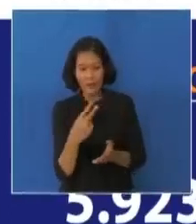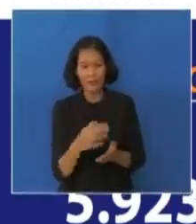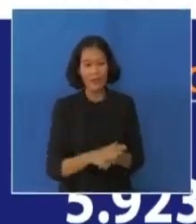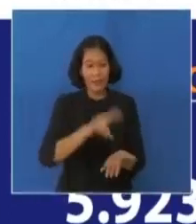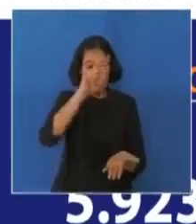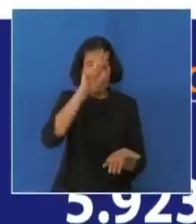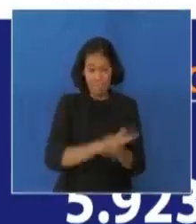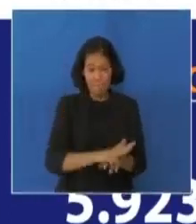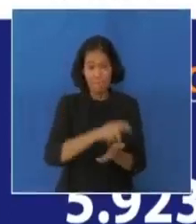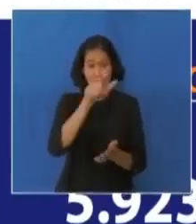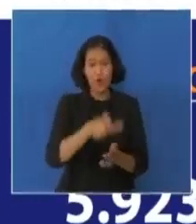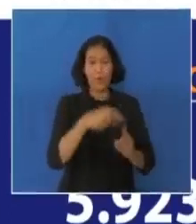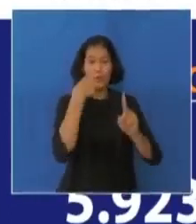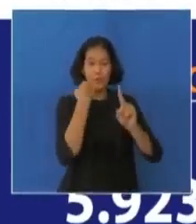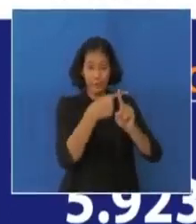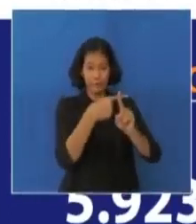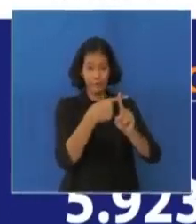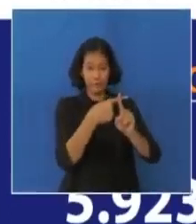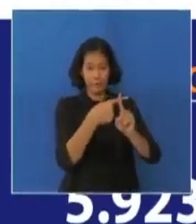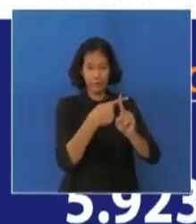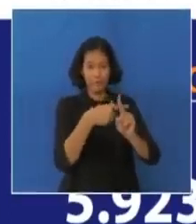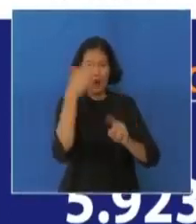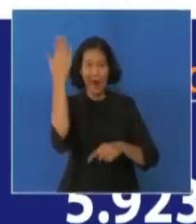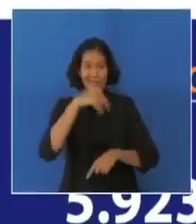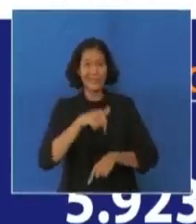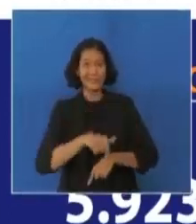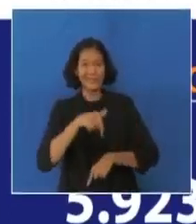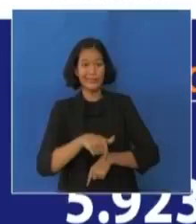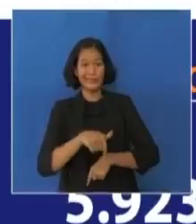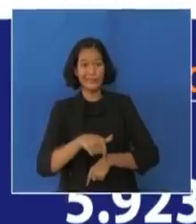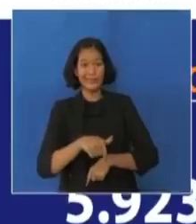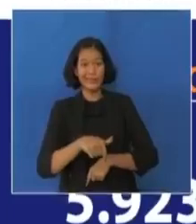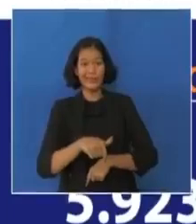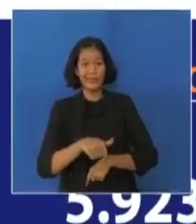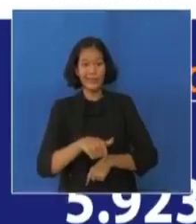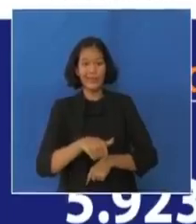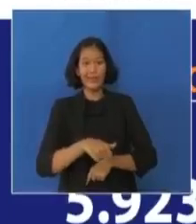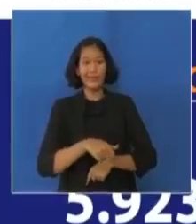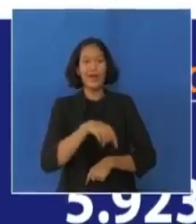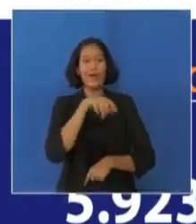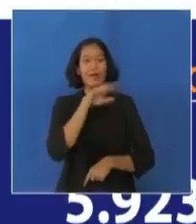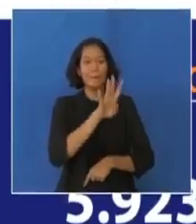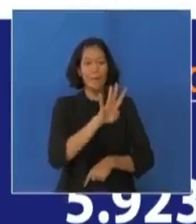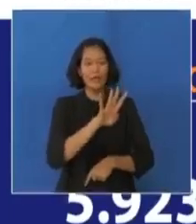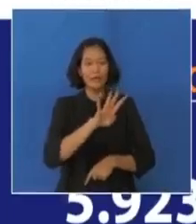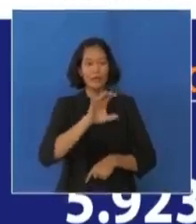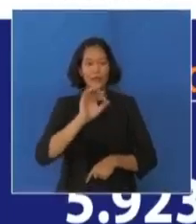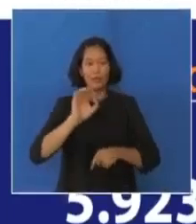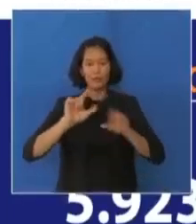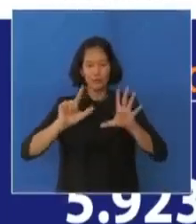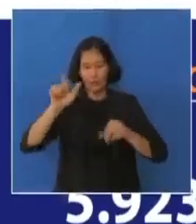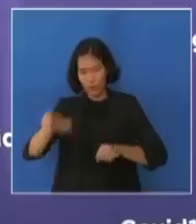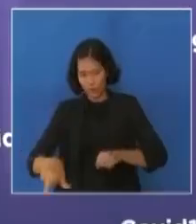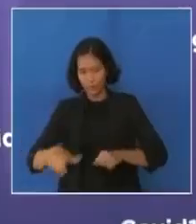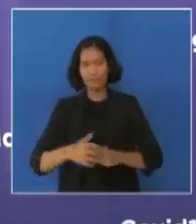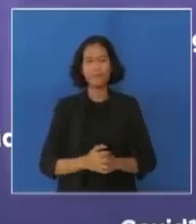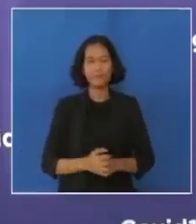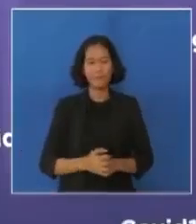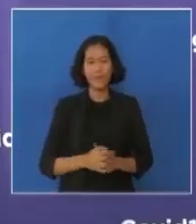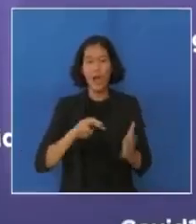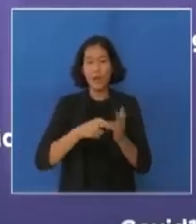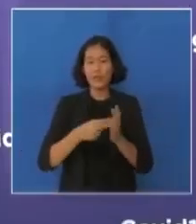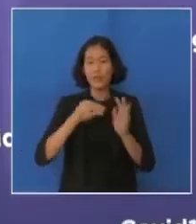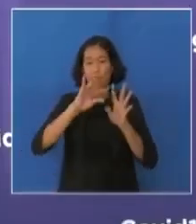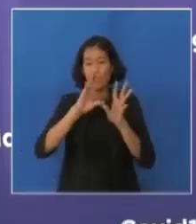terkonfirmasi positif pada hari ini sebanyak 407 pasien sehingga